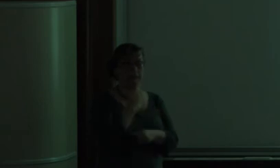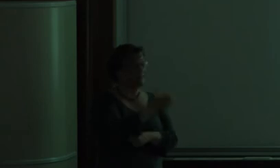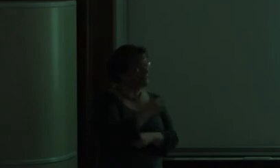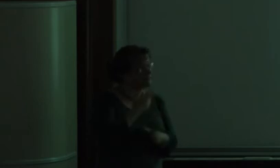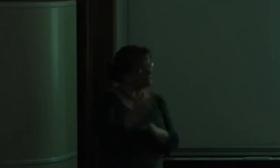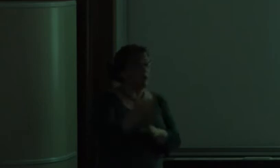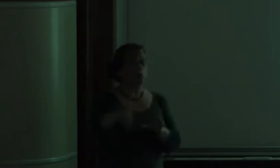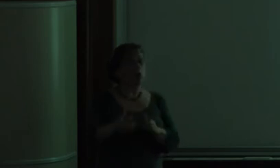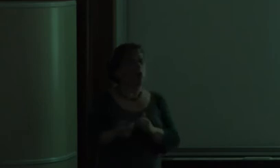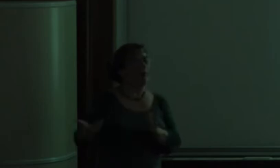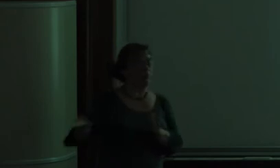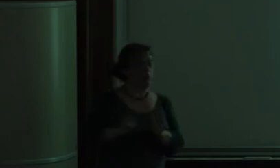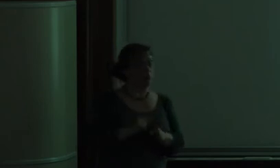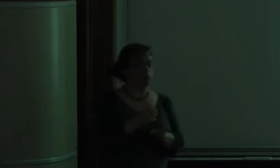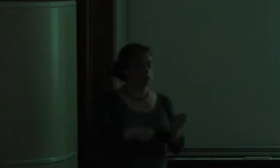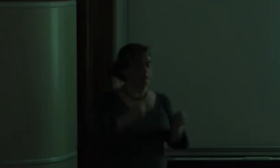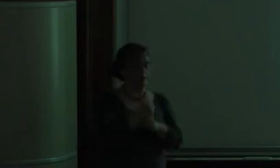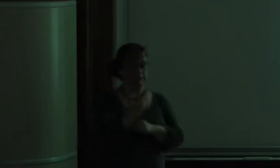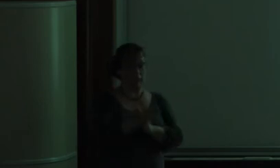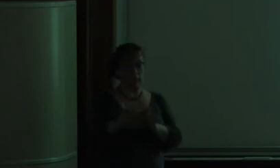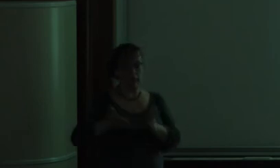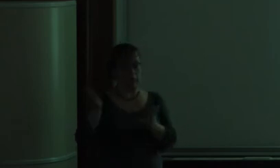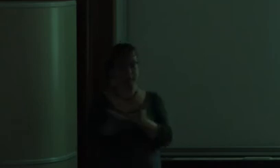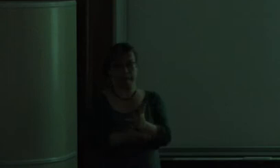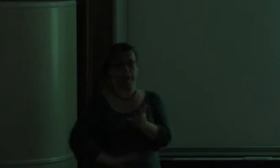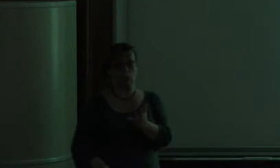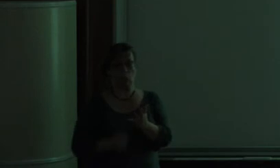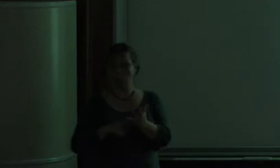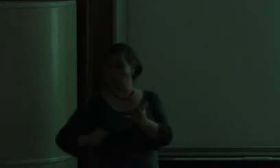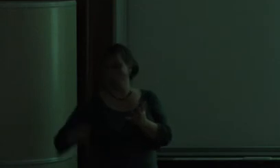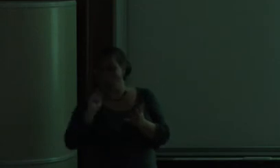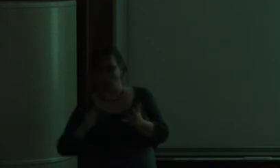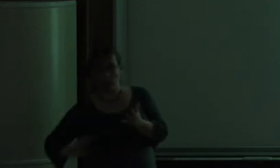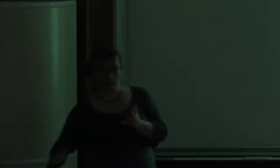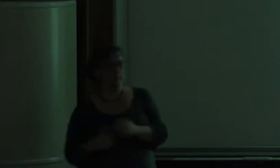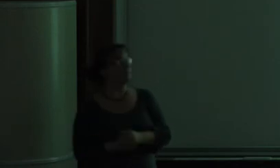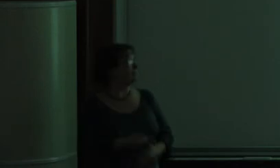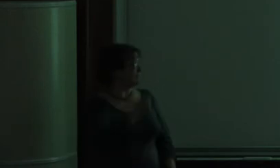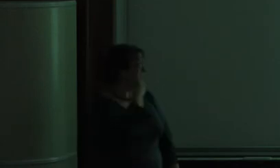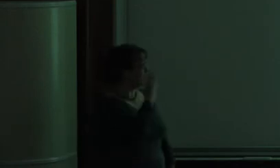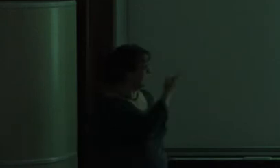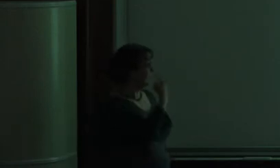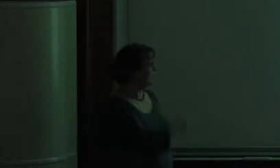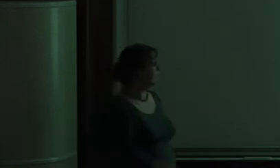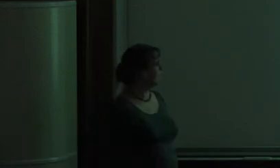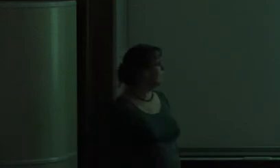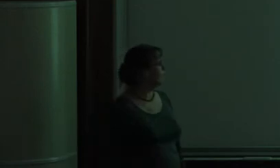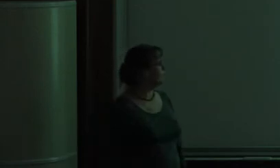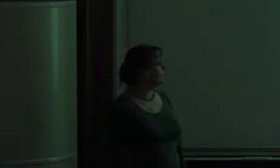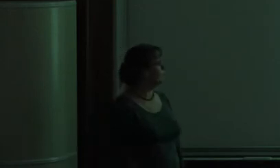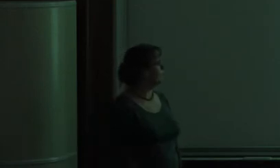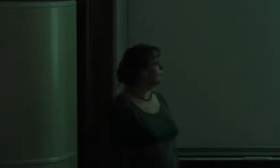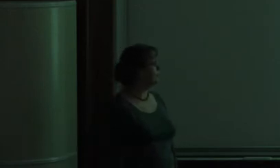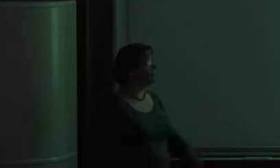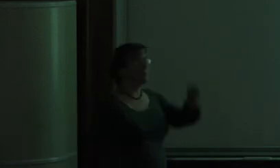c'est ça la beauté d'Itertools, ça fonctionne avec n'importe quoi. Maintenant, du coup là, si je fais ça, ici,